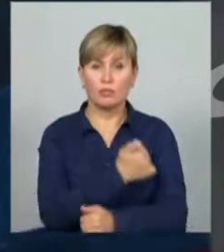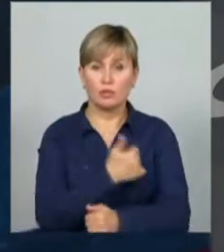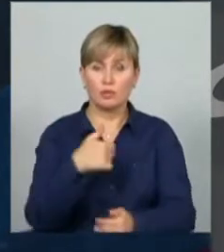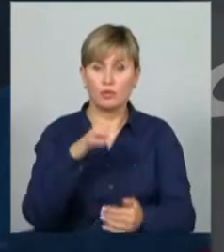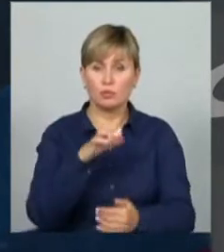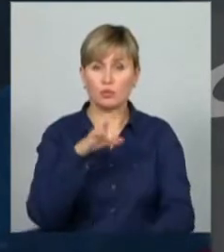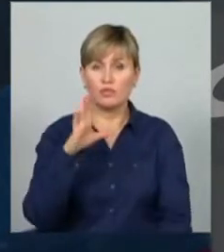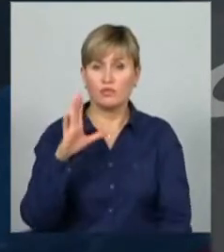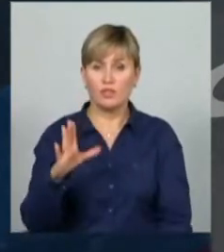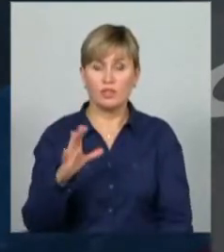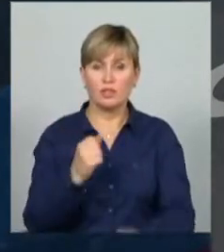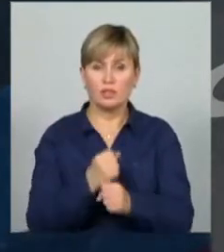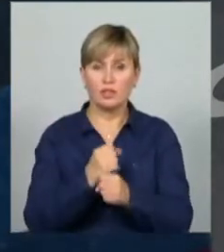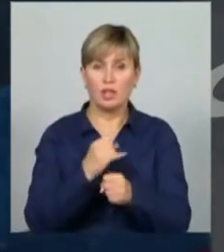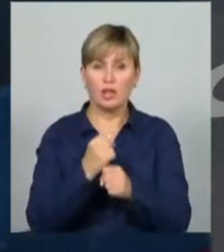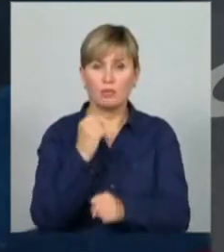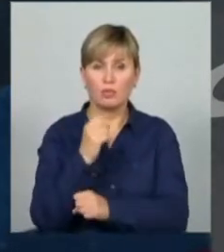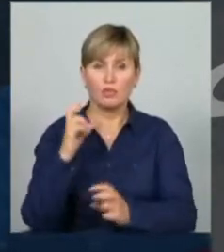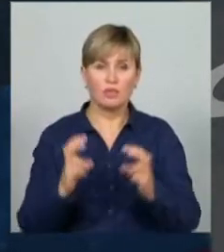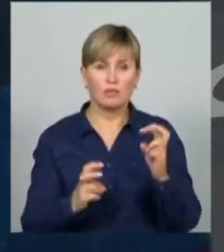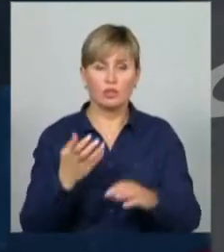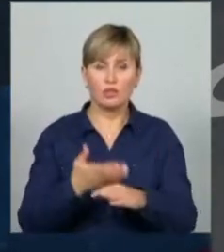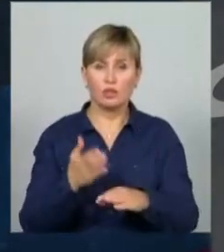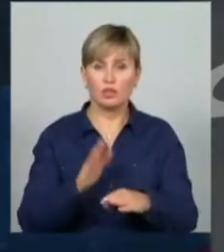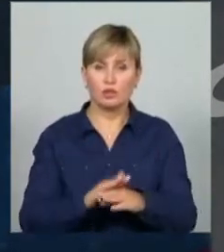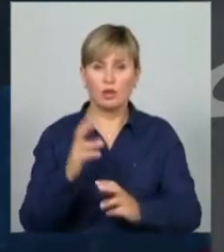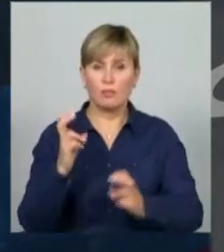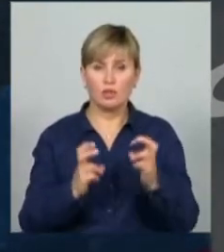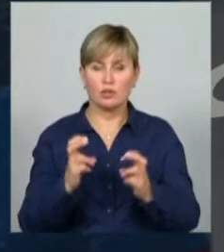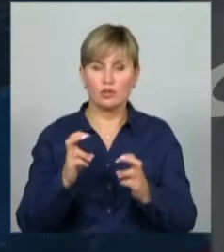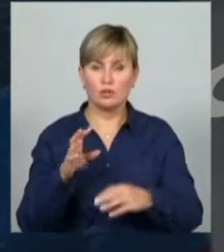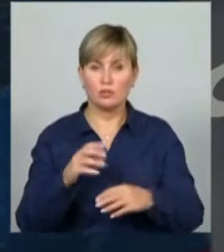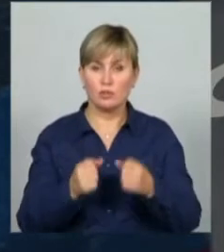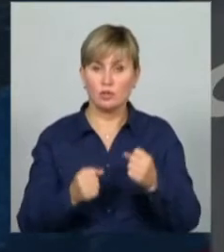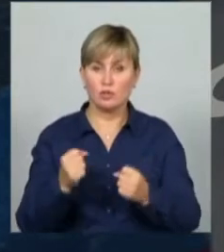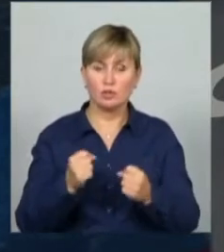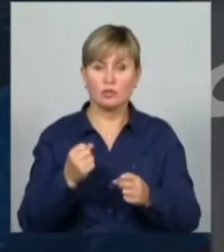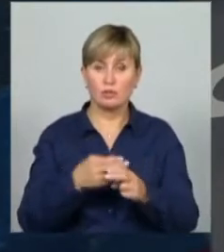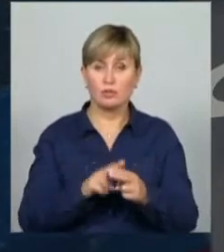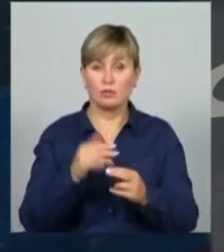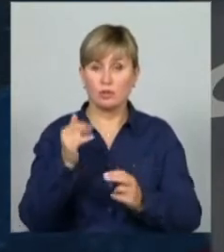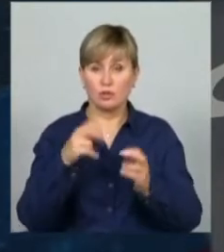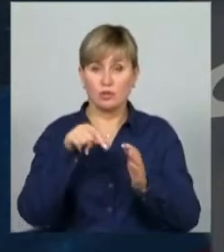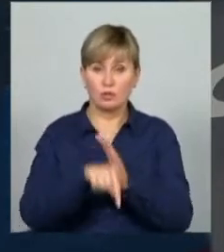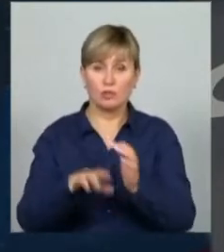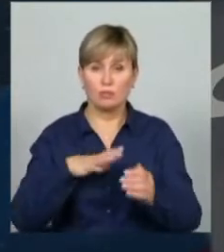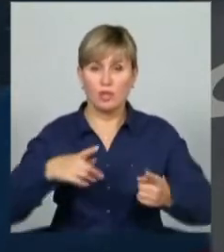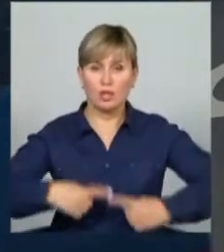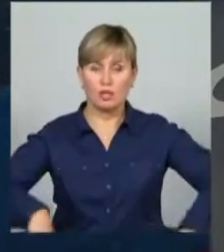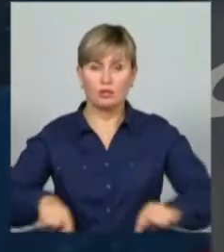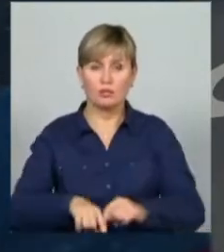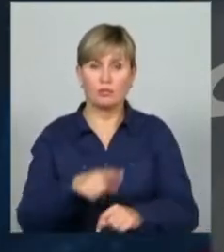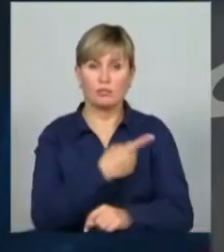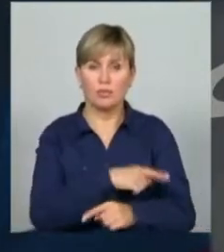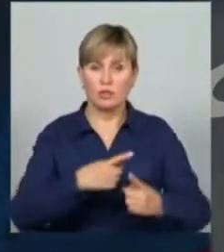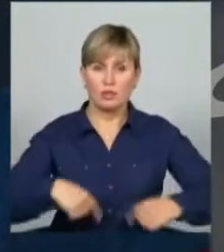препаратом «Спутник Ви» поставили и работникам завода тяжелого машиностроения. Для этого прямо на производстве был организован